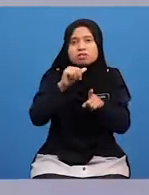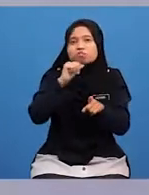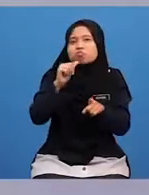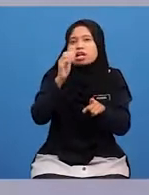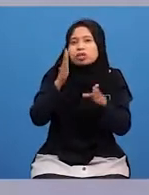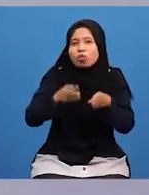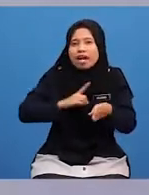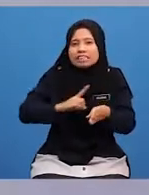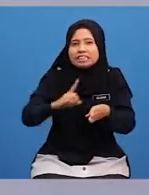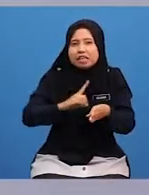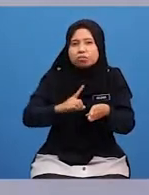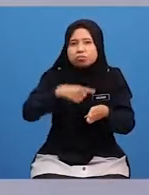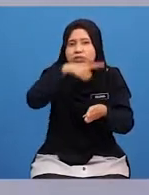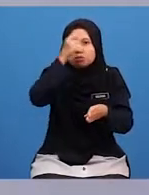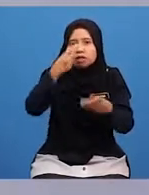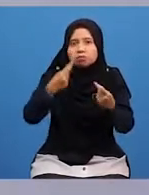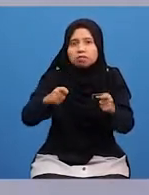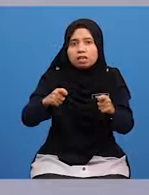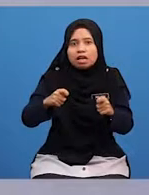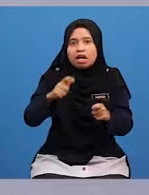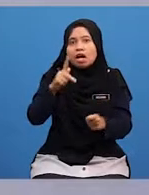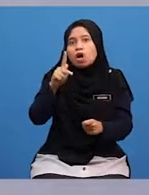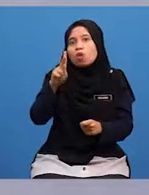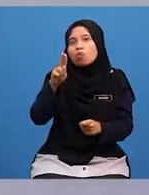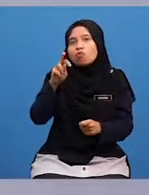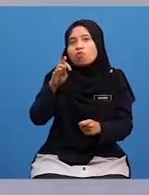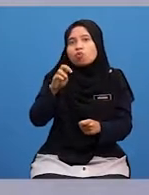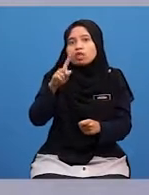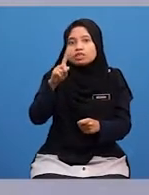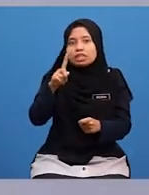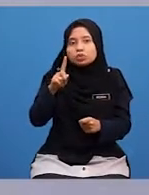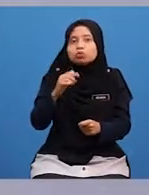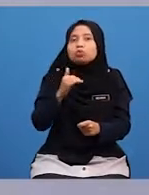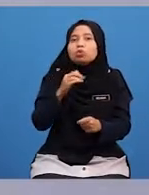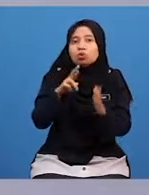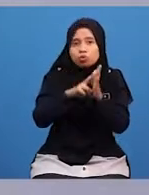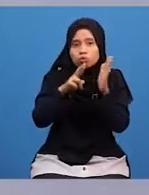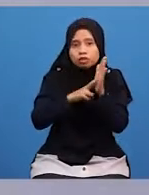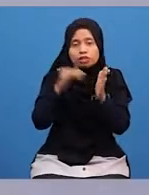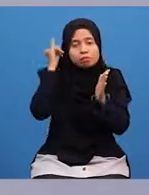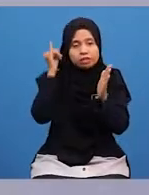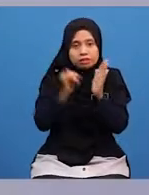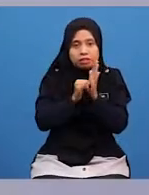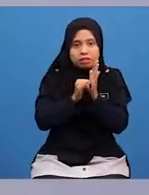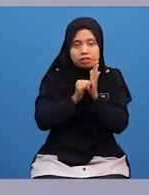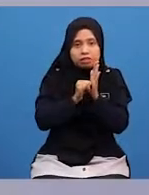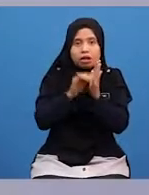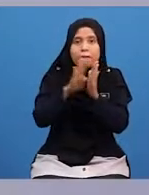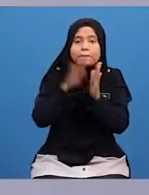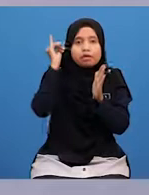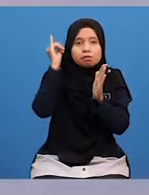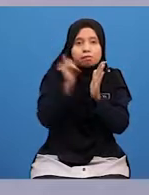Islam kerana telah mengkufuri salah satu rukun iman. Ketiga, beriman kepada